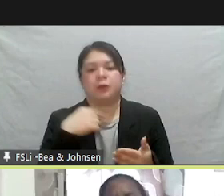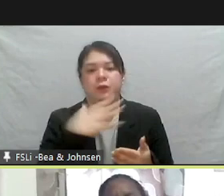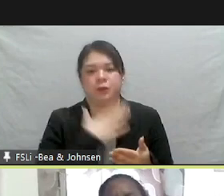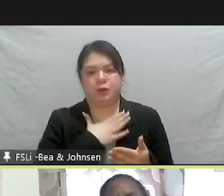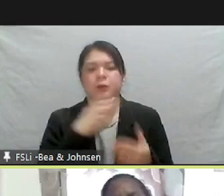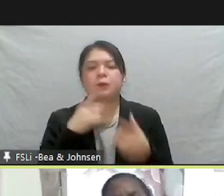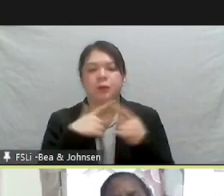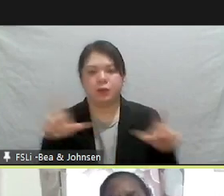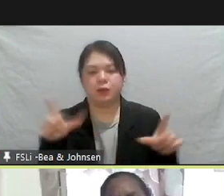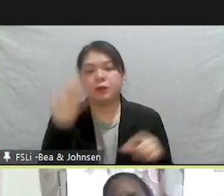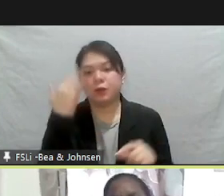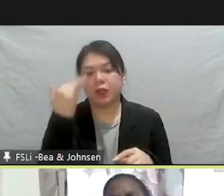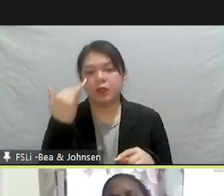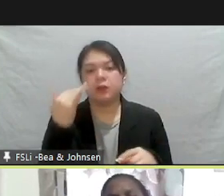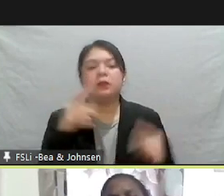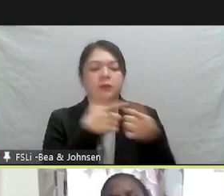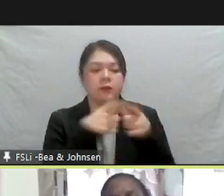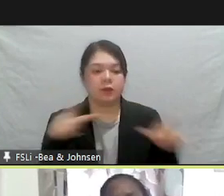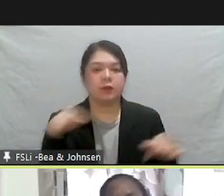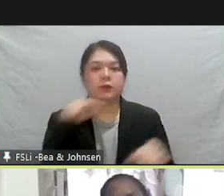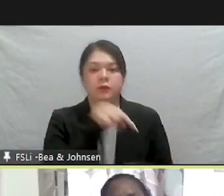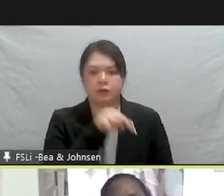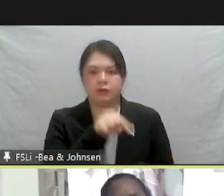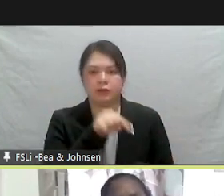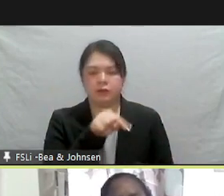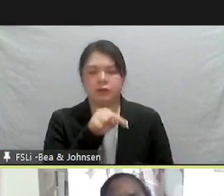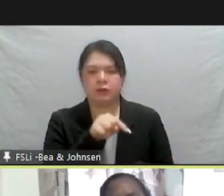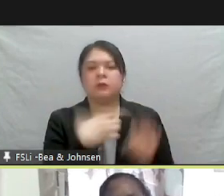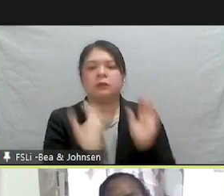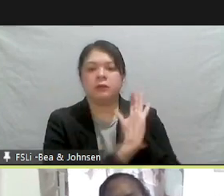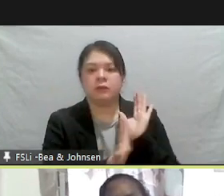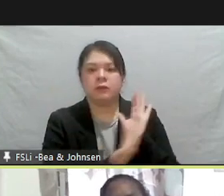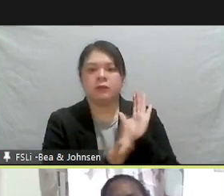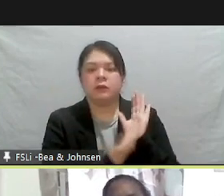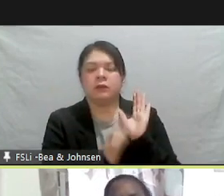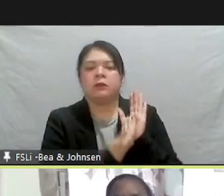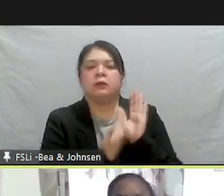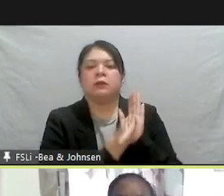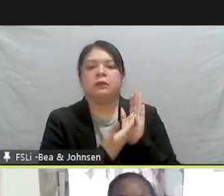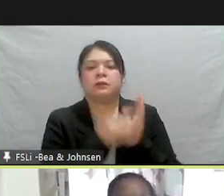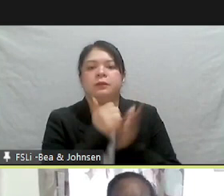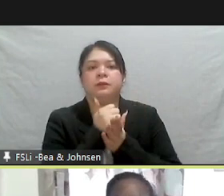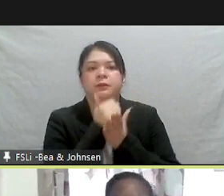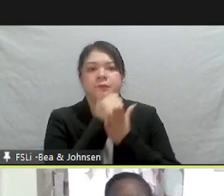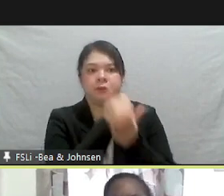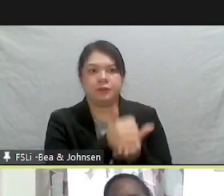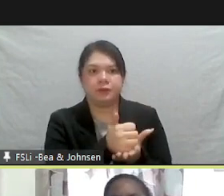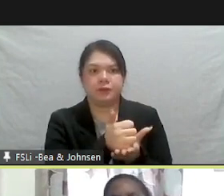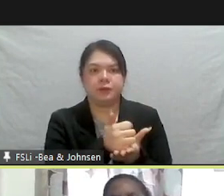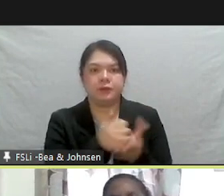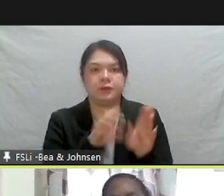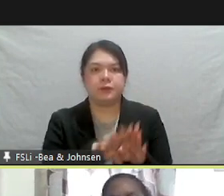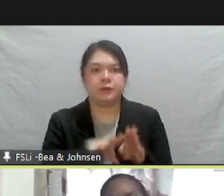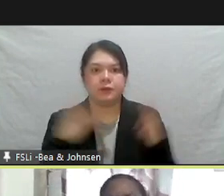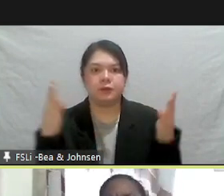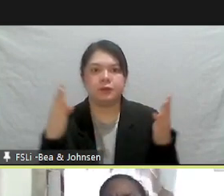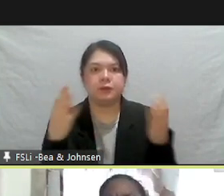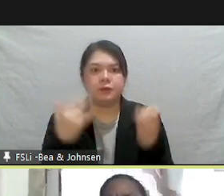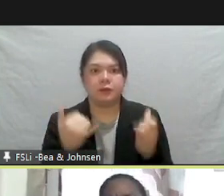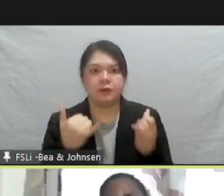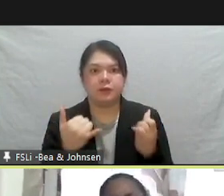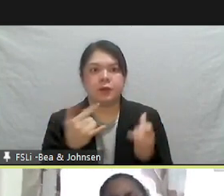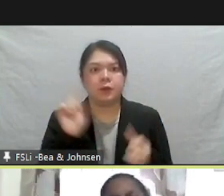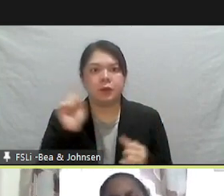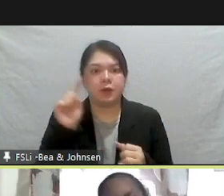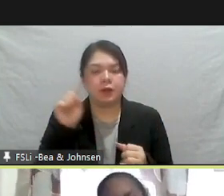sa pamamagitan ng lingwahe, iyan po ang magbubuklod at magsasabi sa iisang layon kung